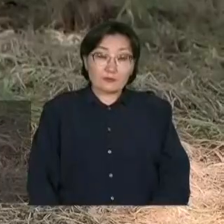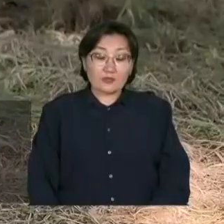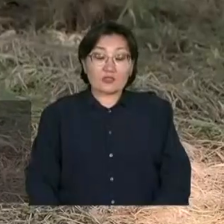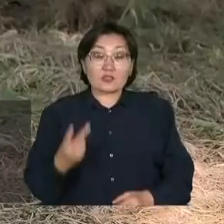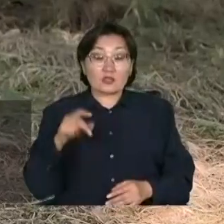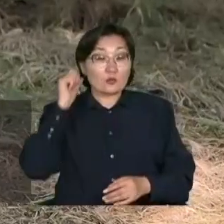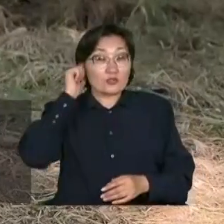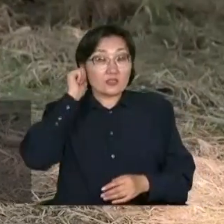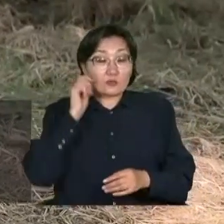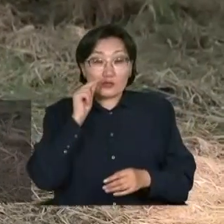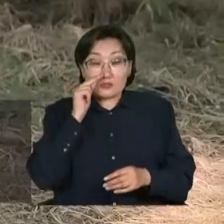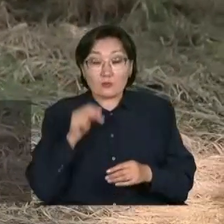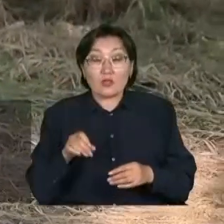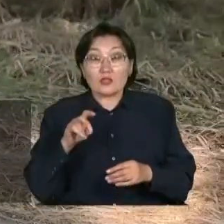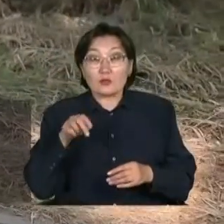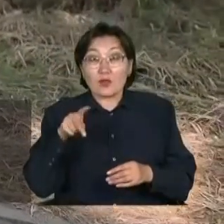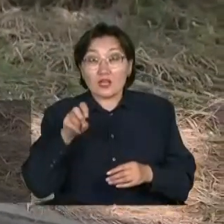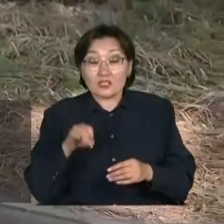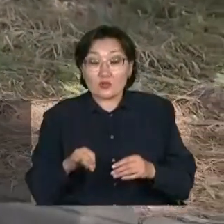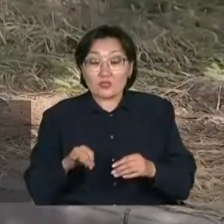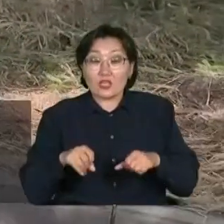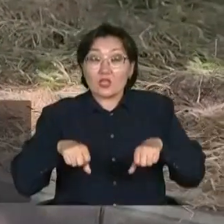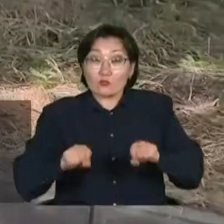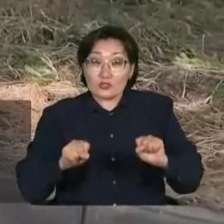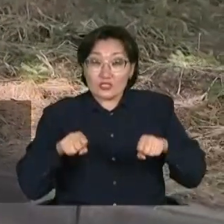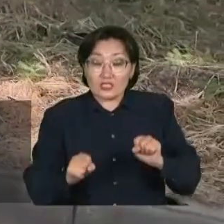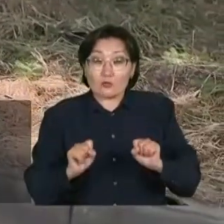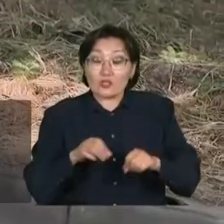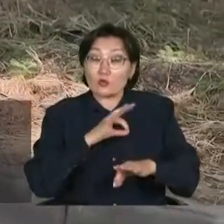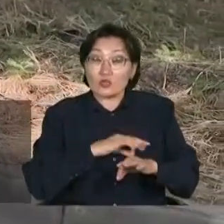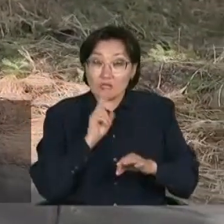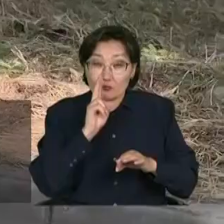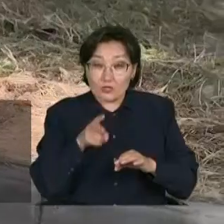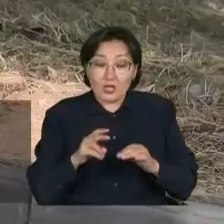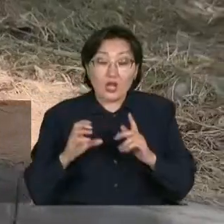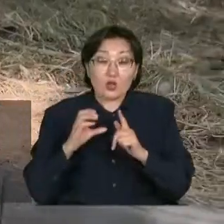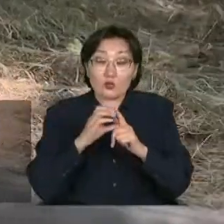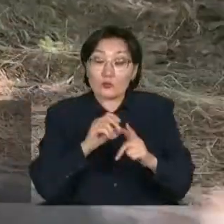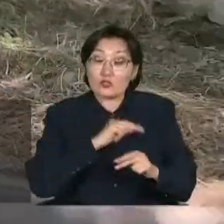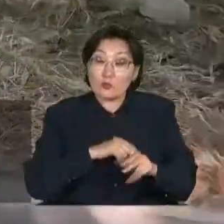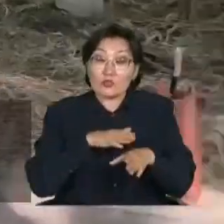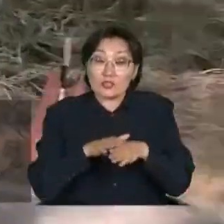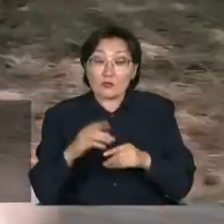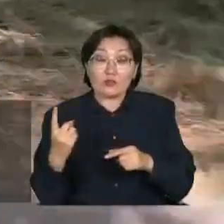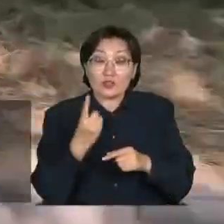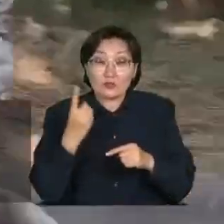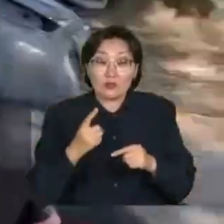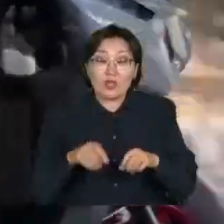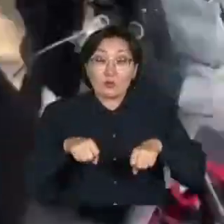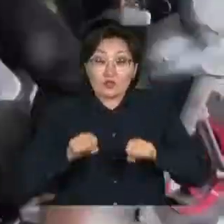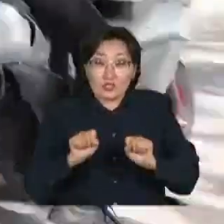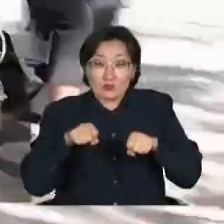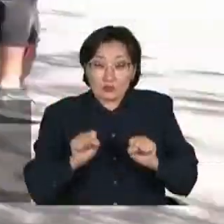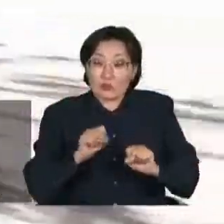20 жастағы шымкенттік Иманғалидің мотоцикл тізгіндегеніне 2 жыл. Содан бері курьер қызметінде жүр. Алғашында қос дөңгелекті